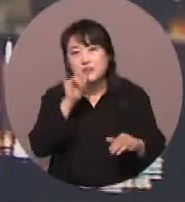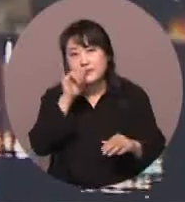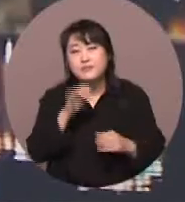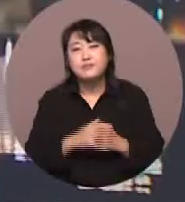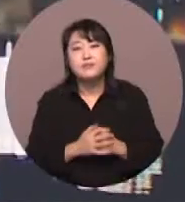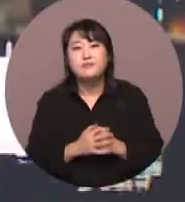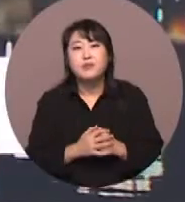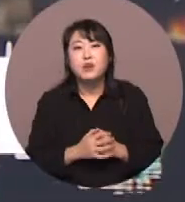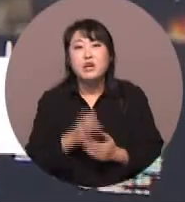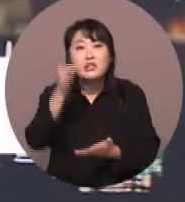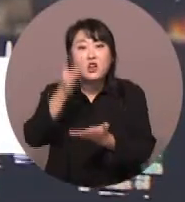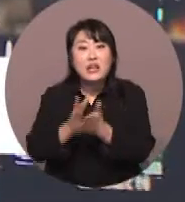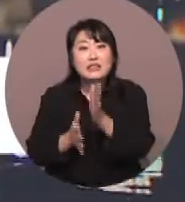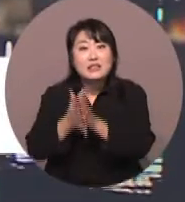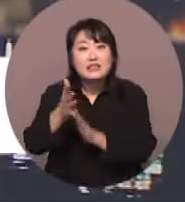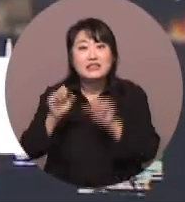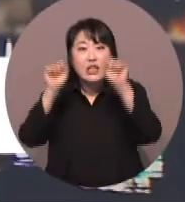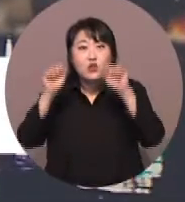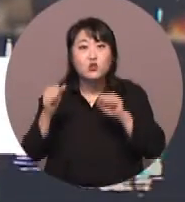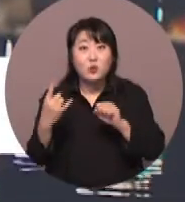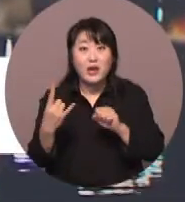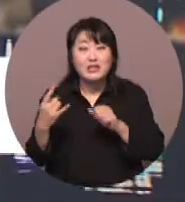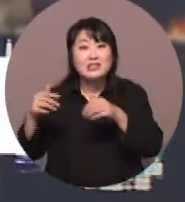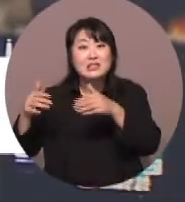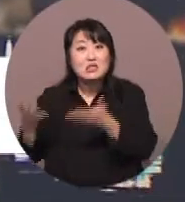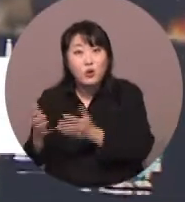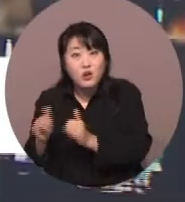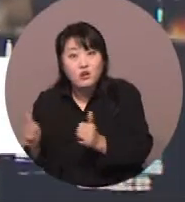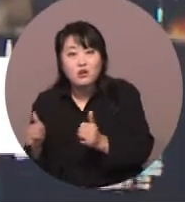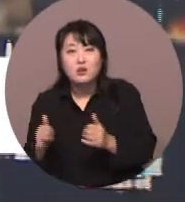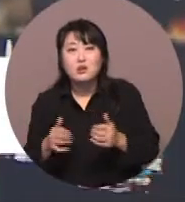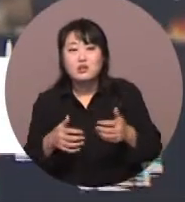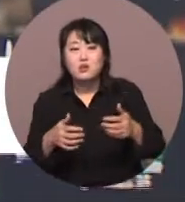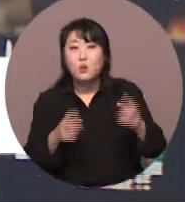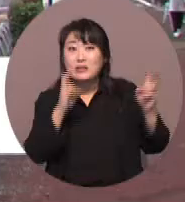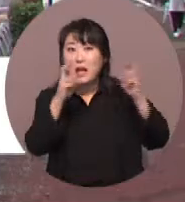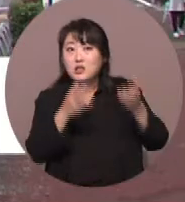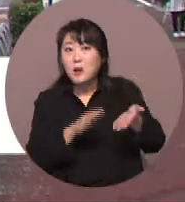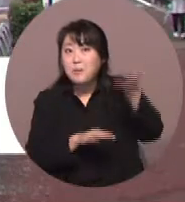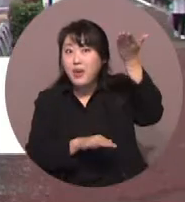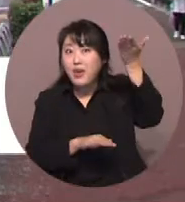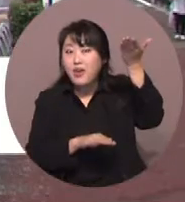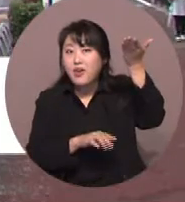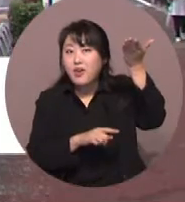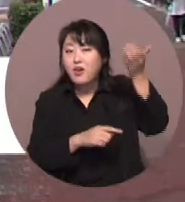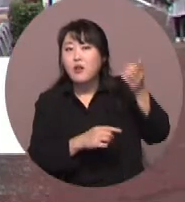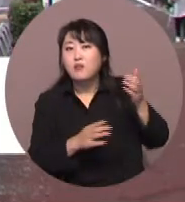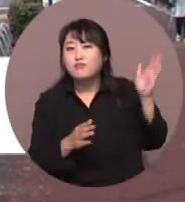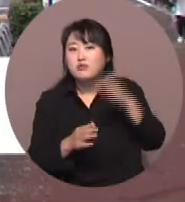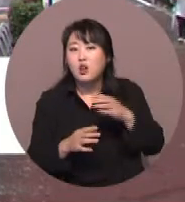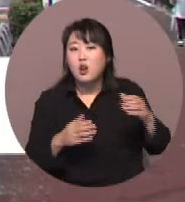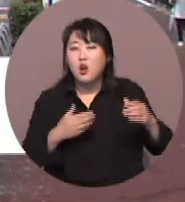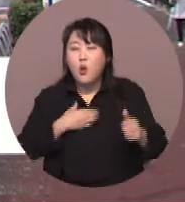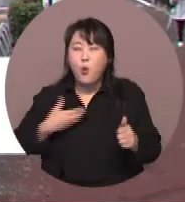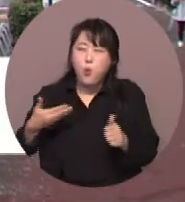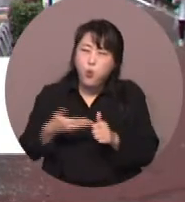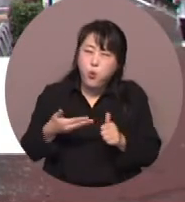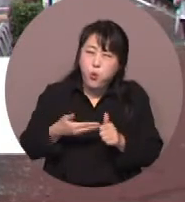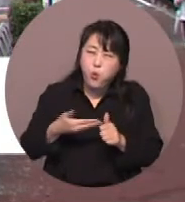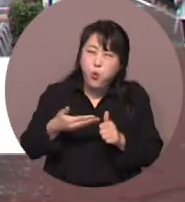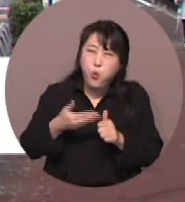철 1시에 체육회 직원의 직장 선배들로부터 집단 괴롭힘으로 질병을 앓게 됐다며 제기했던